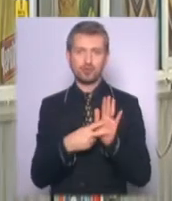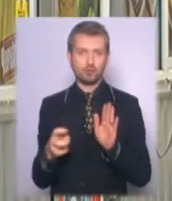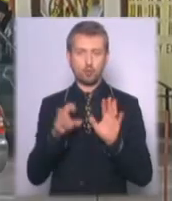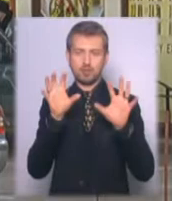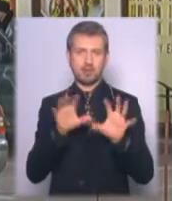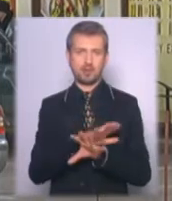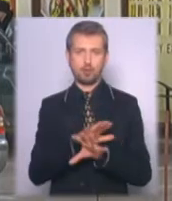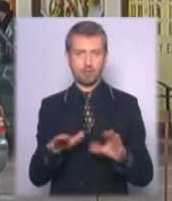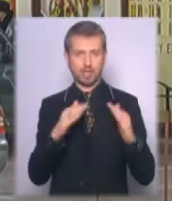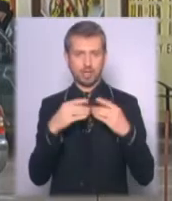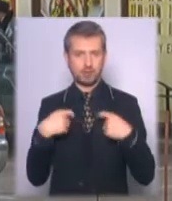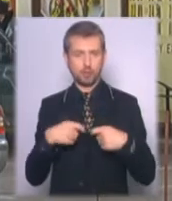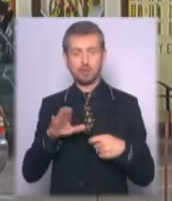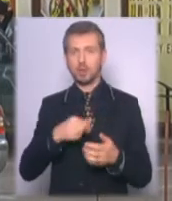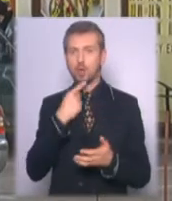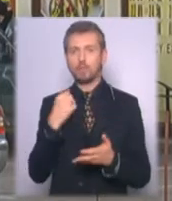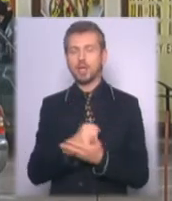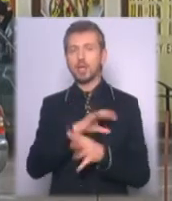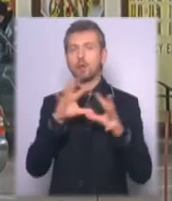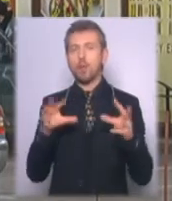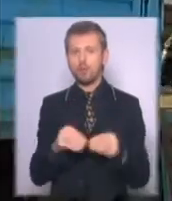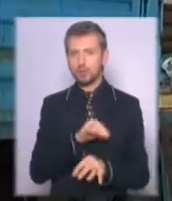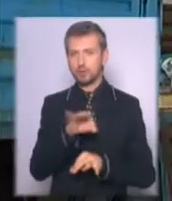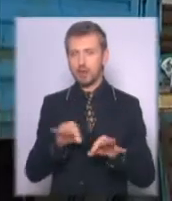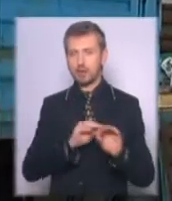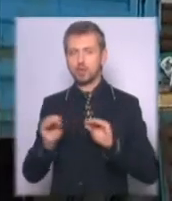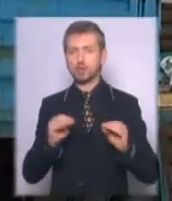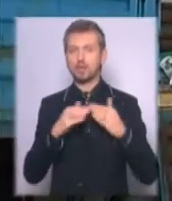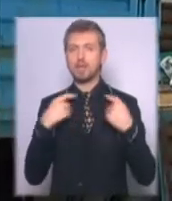незаконних кіосків. А після ухвалення комплексної схеми розташування мафів в